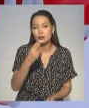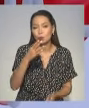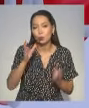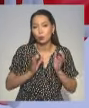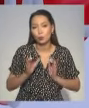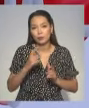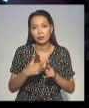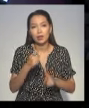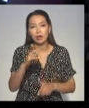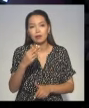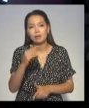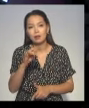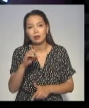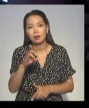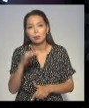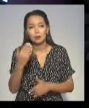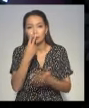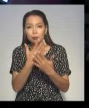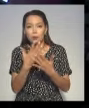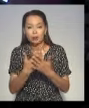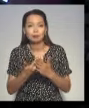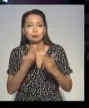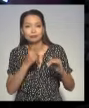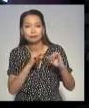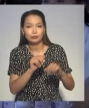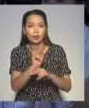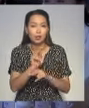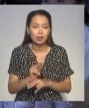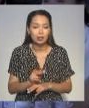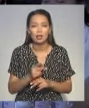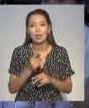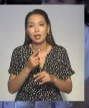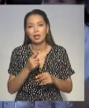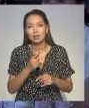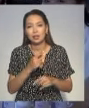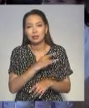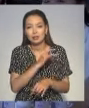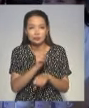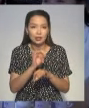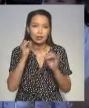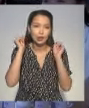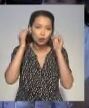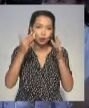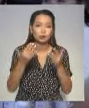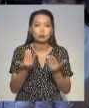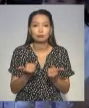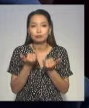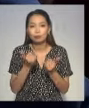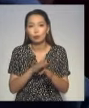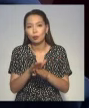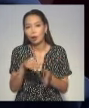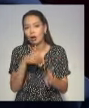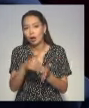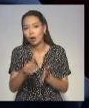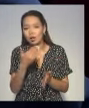Аль-Фараби. Они презентовали проект профилактики и лечения инфаркта и инсульта. Новое устройство позволит полностью отказаться от стентирования